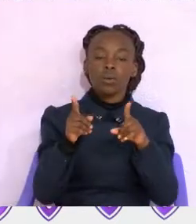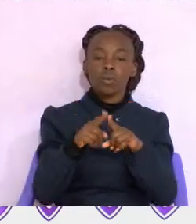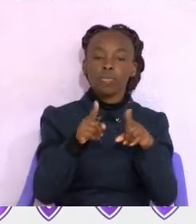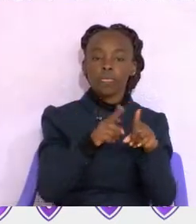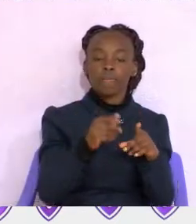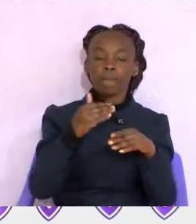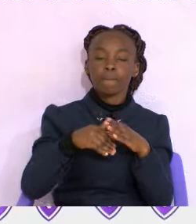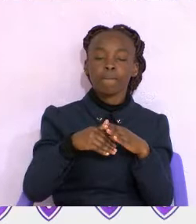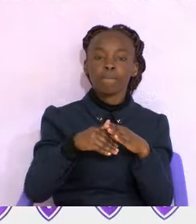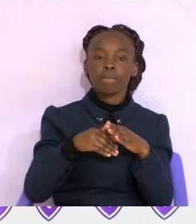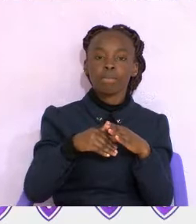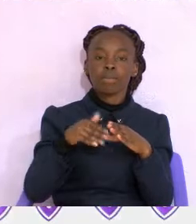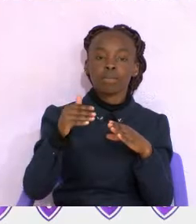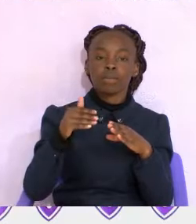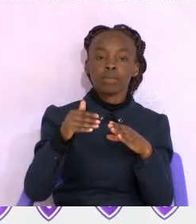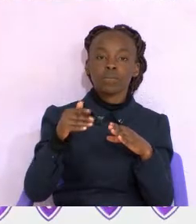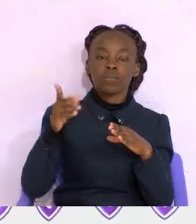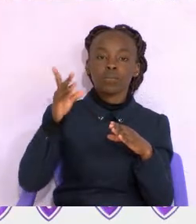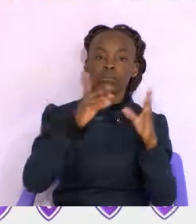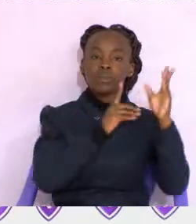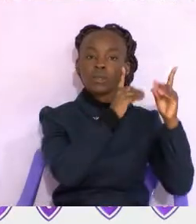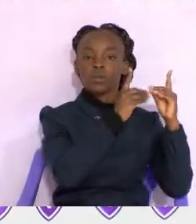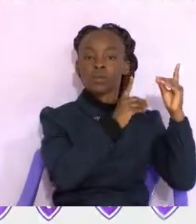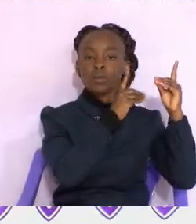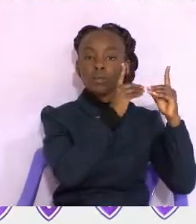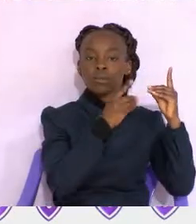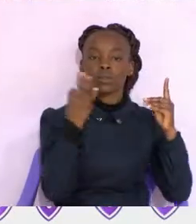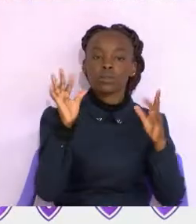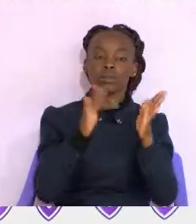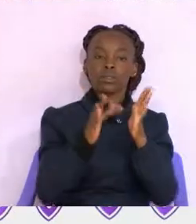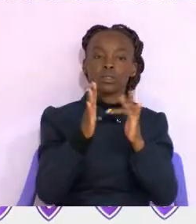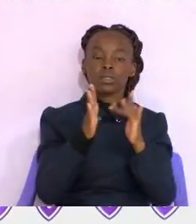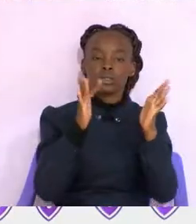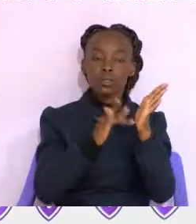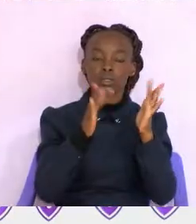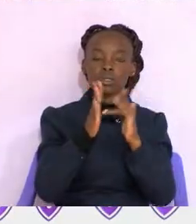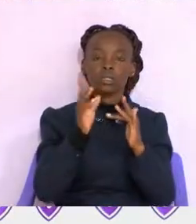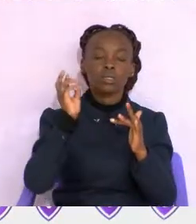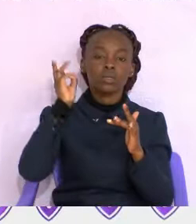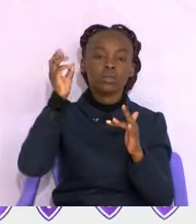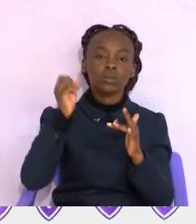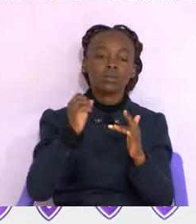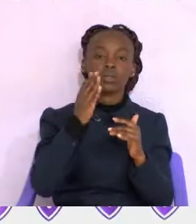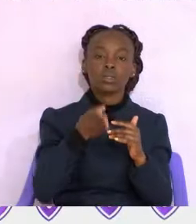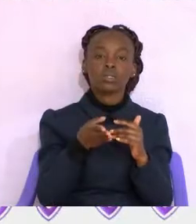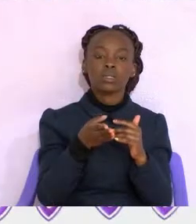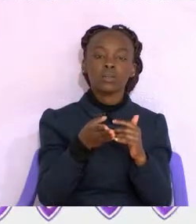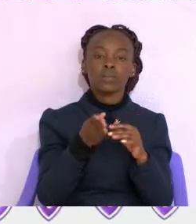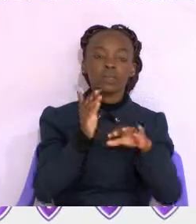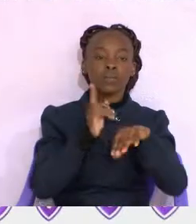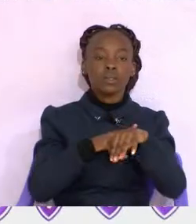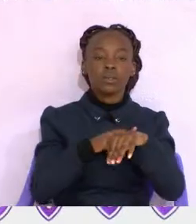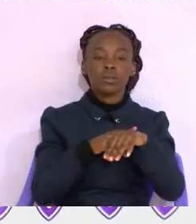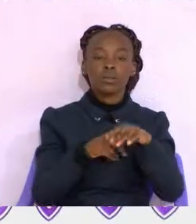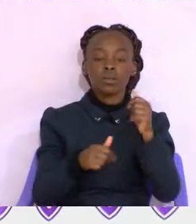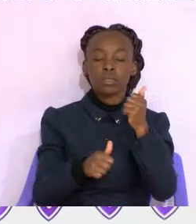kama Yesu hakukuwa pale? Kama Yesu asingelikuwa kwa ile meli wakati ile dhoruba iliinuka? Wapendwa, wakati